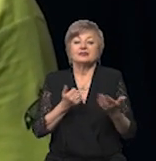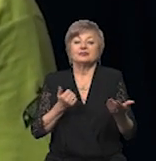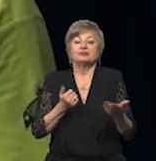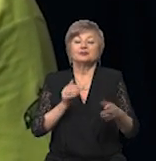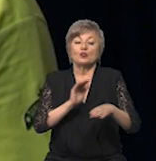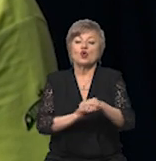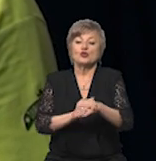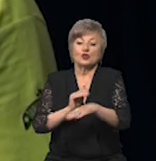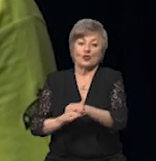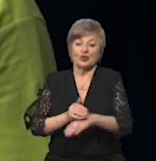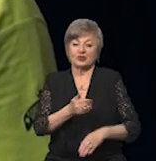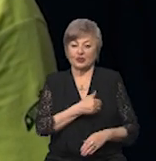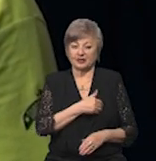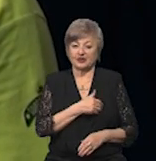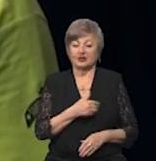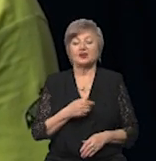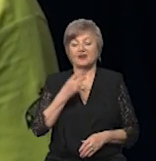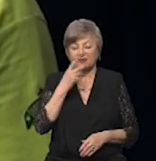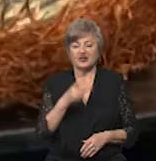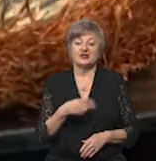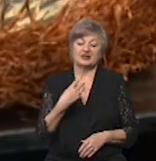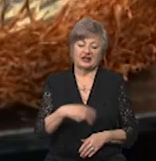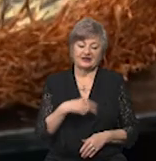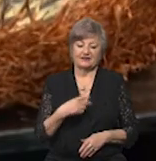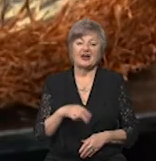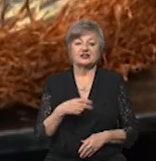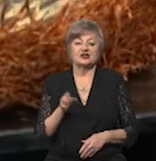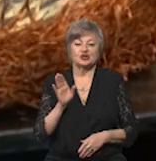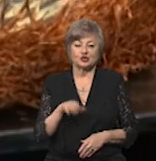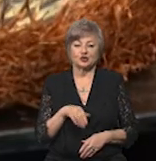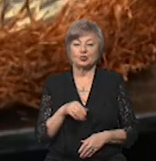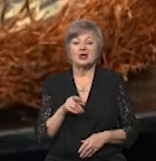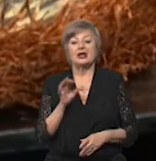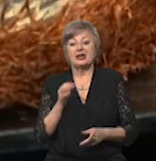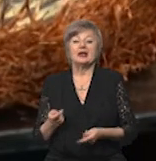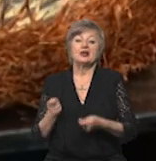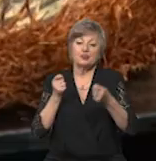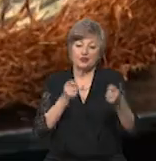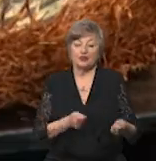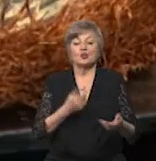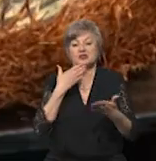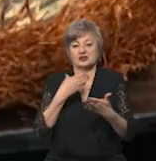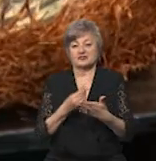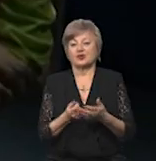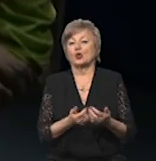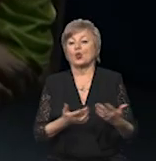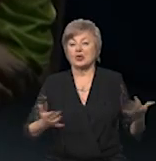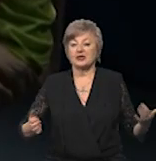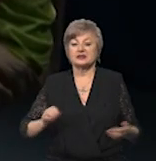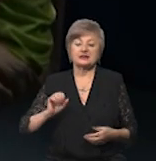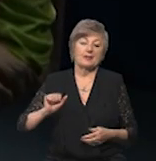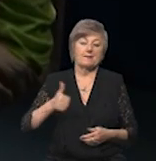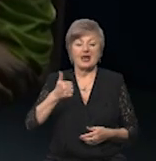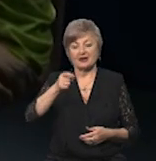так. Я порядка 20 африканських аутентичних масок привіз до своєї колекції. А яка була перша країна,